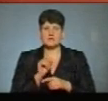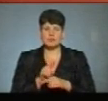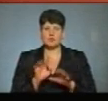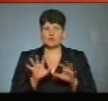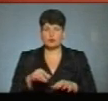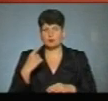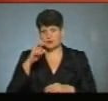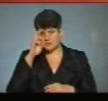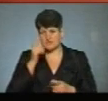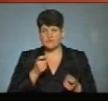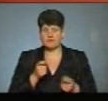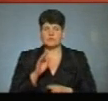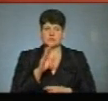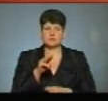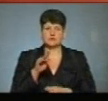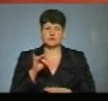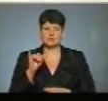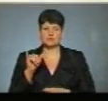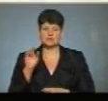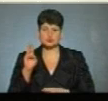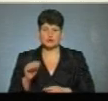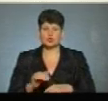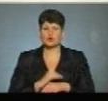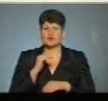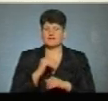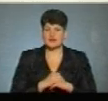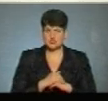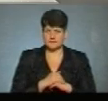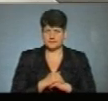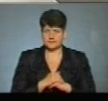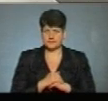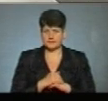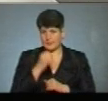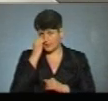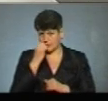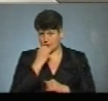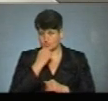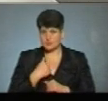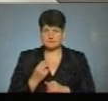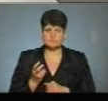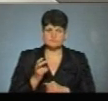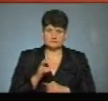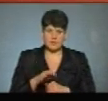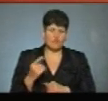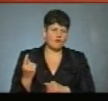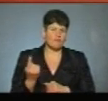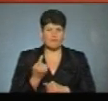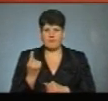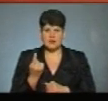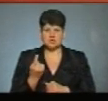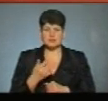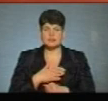новопризначеним головою Тернопільської обласної державної адміністрації Володимиром Трушем. Доброго вечора, пане Володимире. Доброго вечора. Дякуємо, що до нас